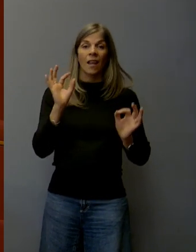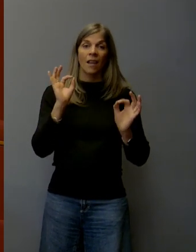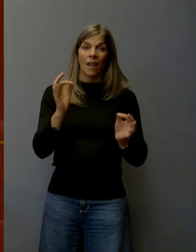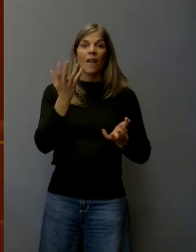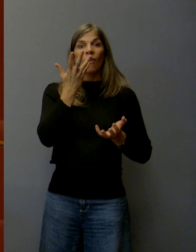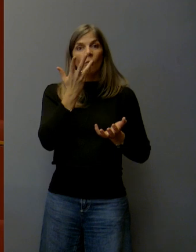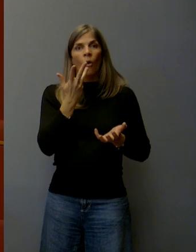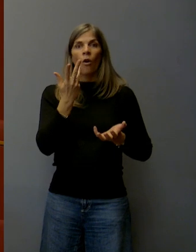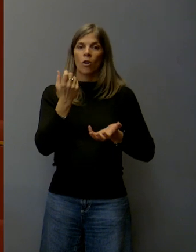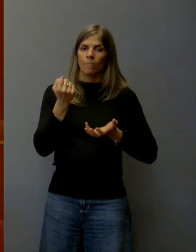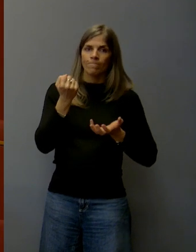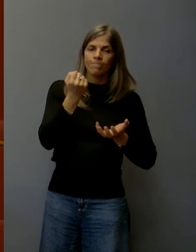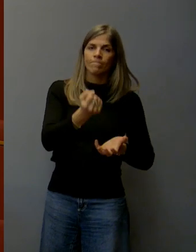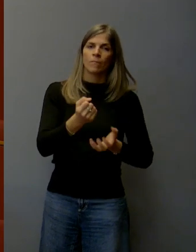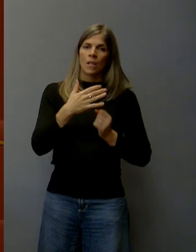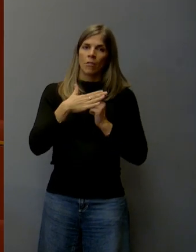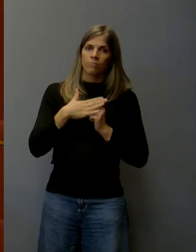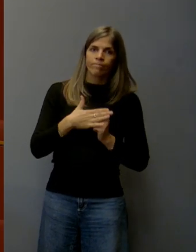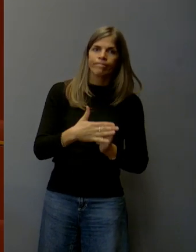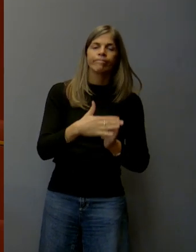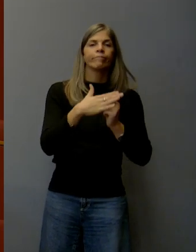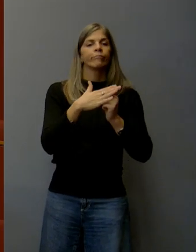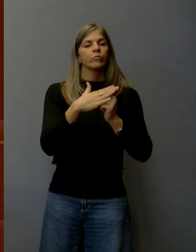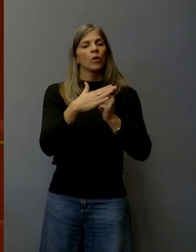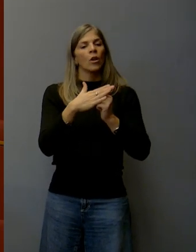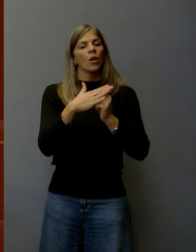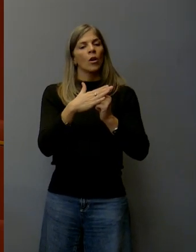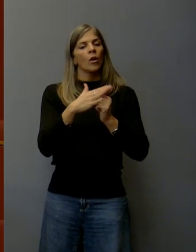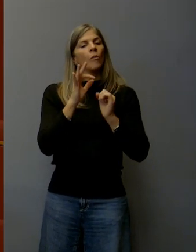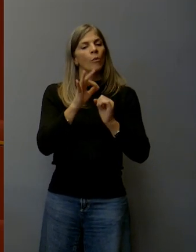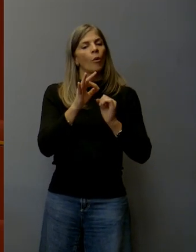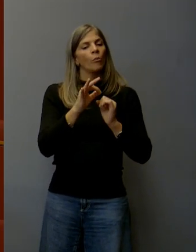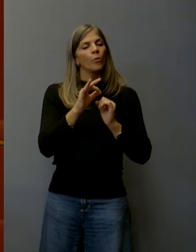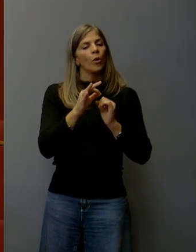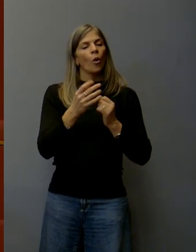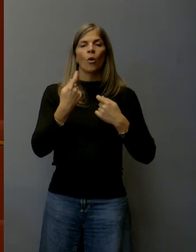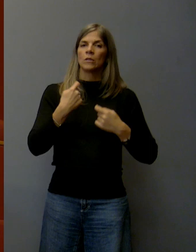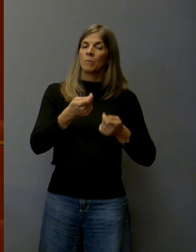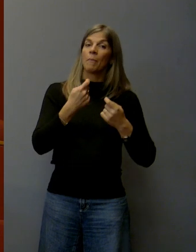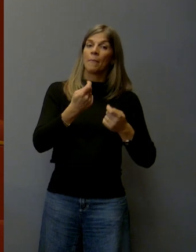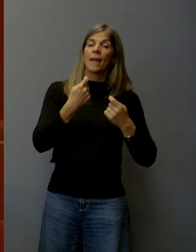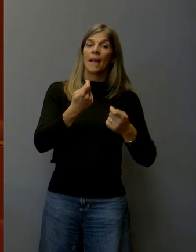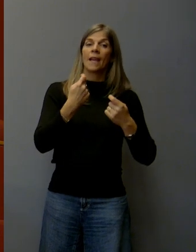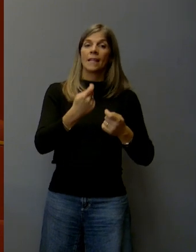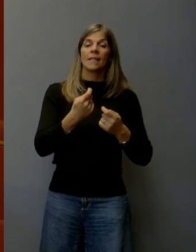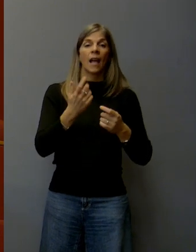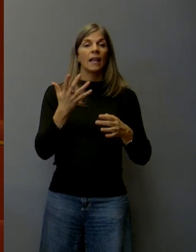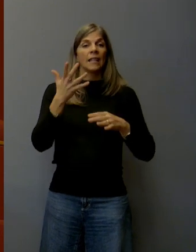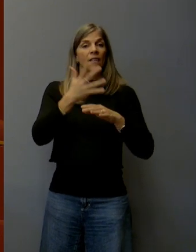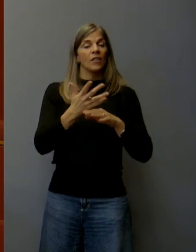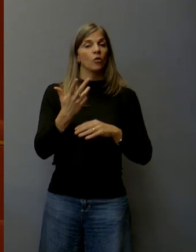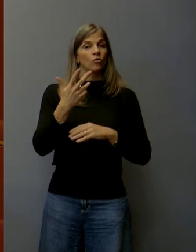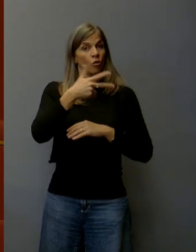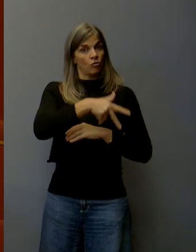rafforzare diciamo l'investimento sul proprio la spesa sotto il profilo degli interventi sociali